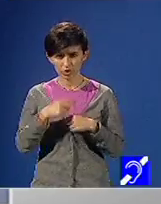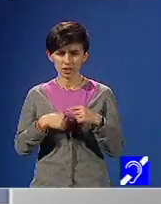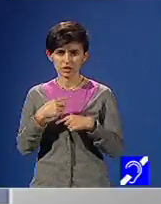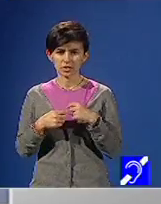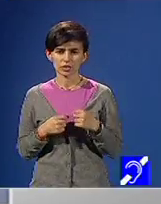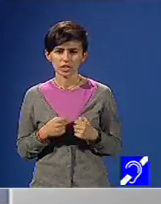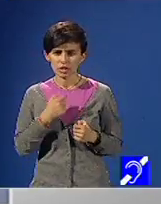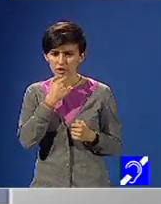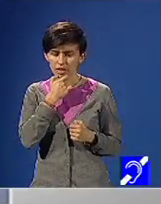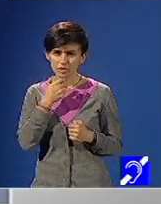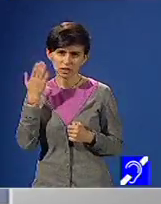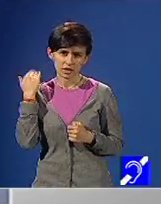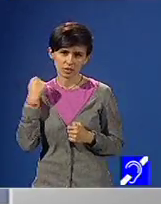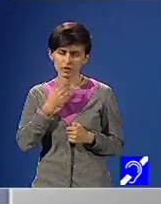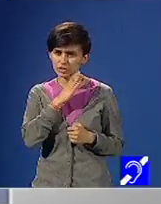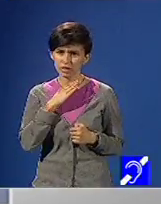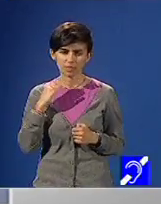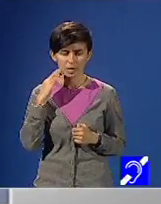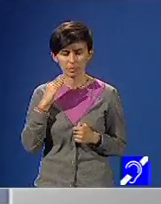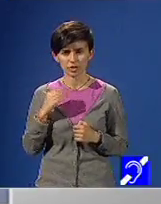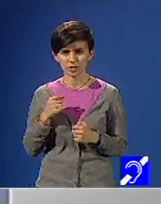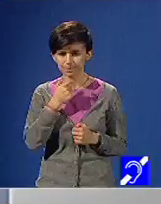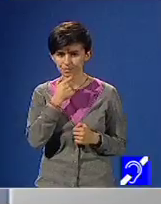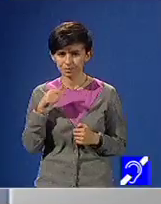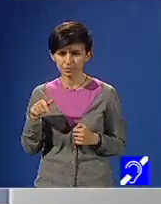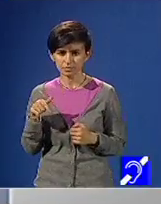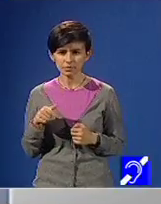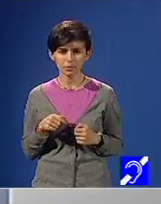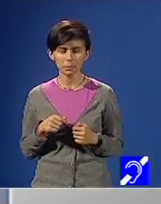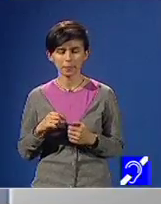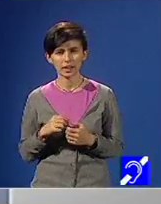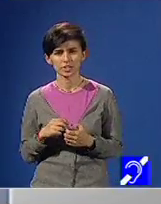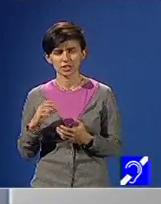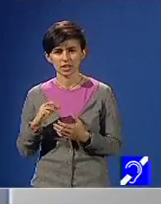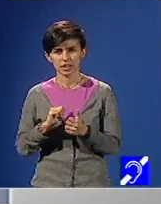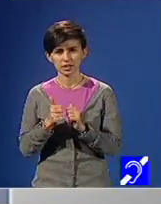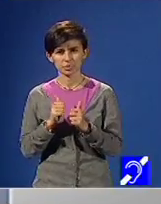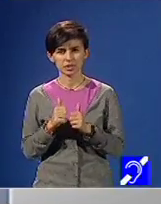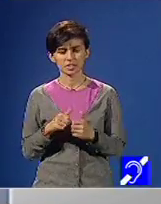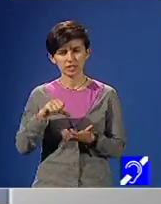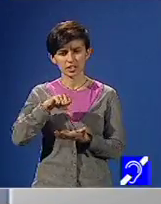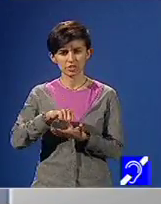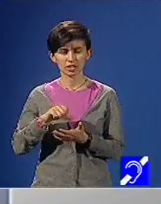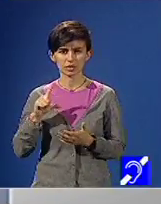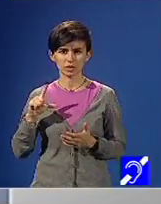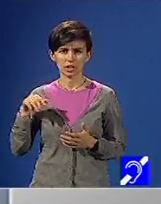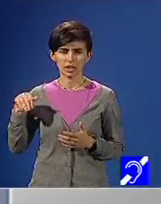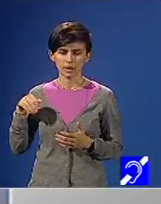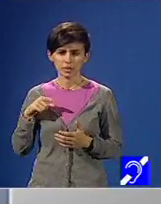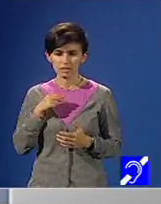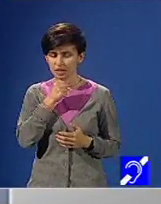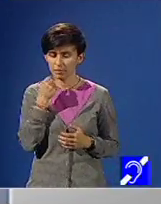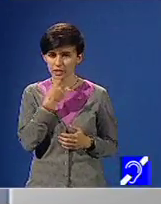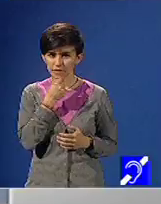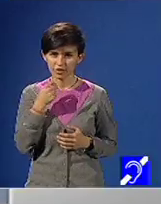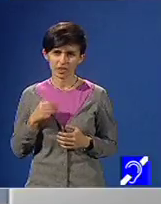trecut au fost bărboșii de la Beard Brothers, anul acesta campionii paralimpici ai României, sportivii de la Centrul La Mont sunt aceia care vor fi